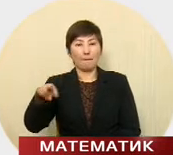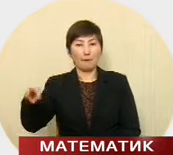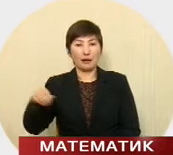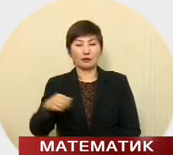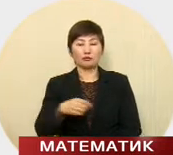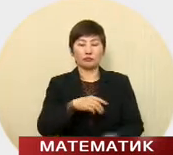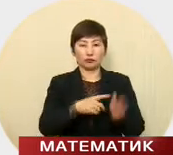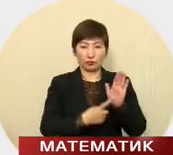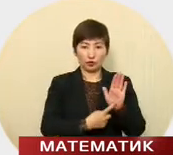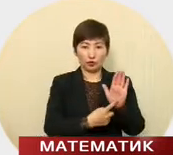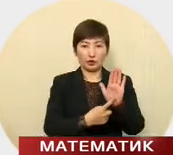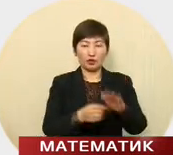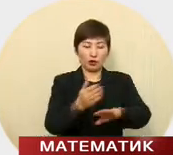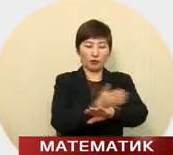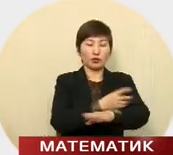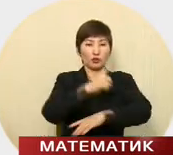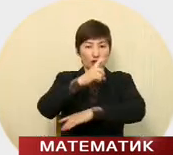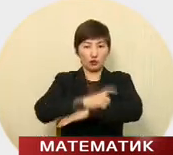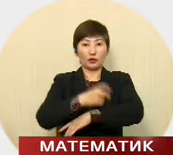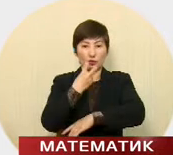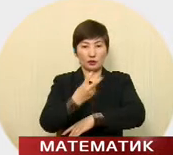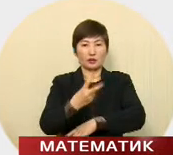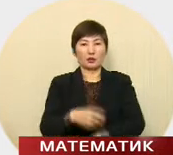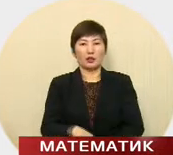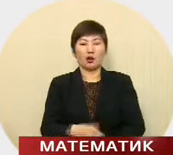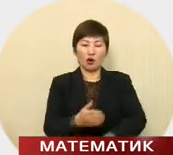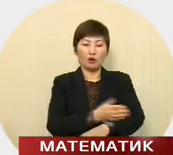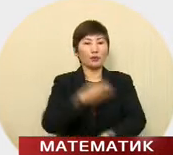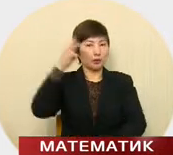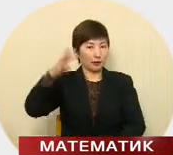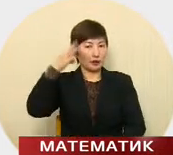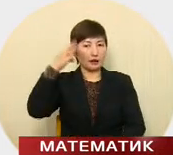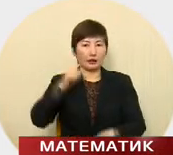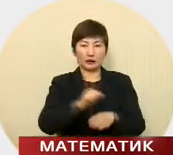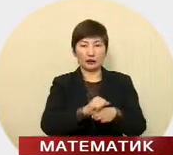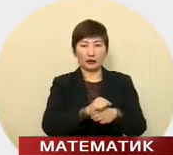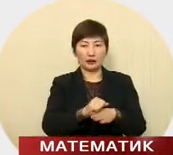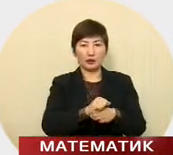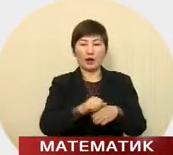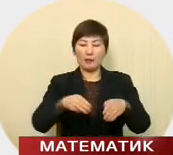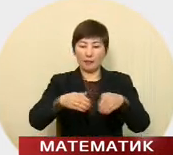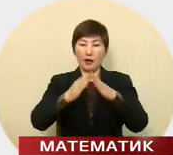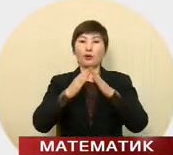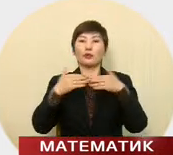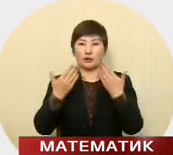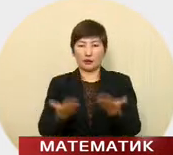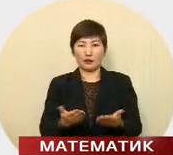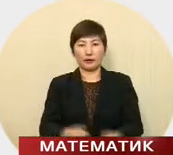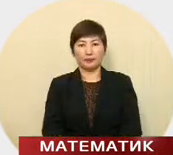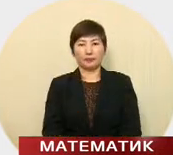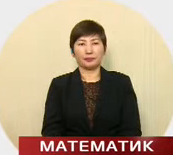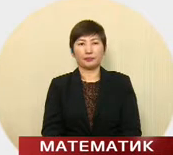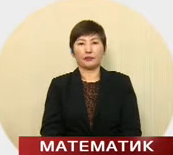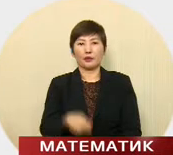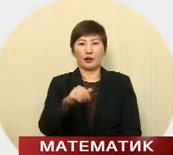нар өмнөх хичээл дээр авч үзсэн байгаа. За тэгвэл мөн өмнөх мэдлэгээ баттгаад пиктограммаа байгуулцгаая. За